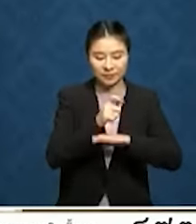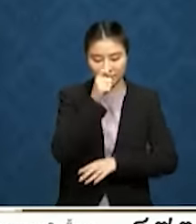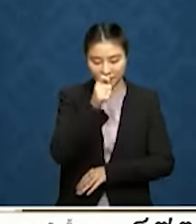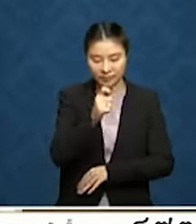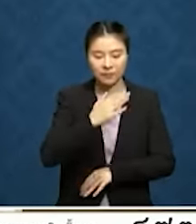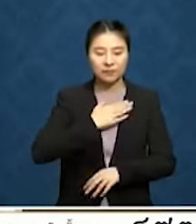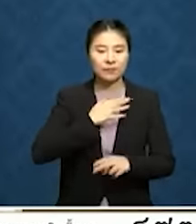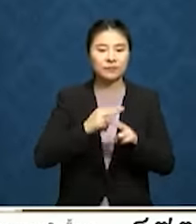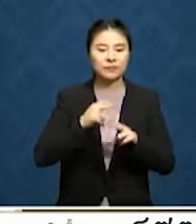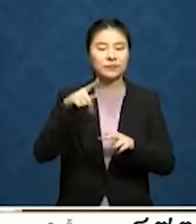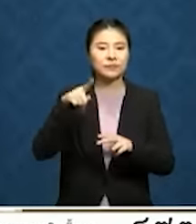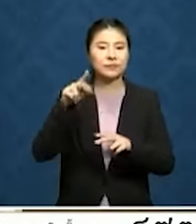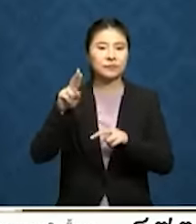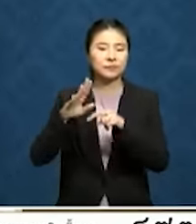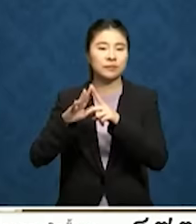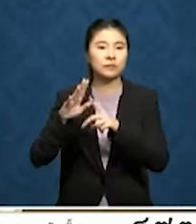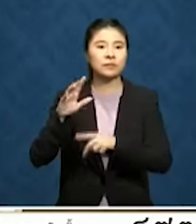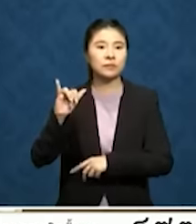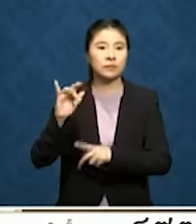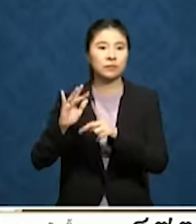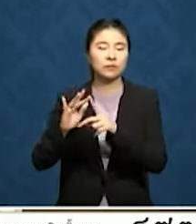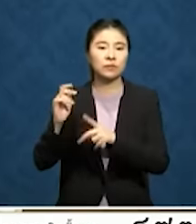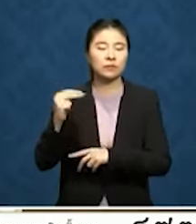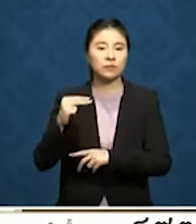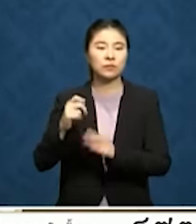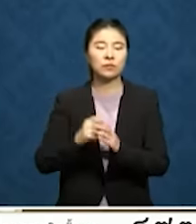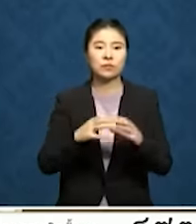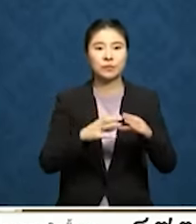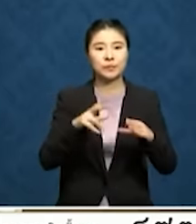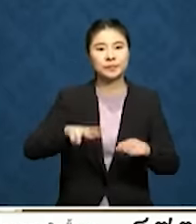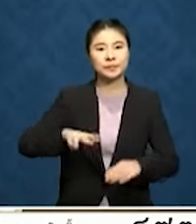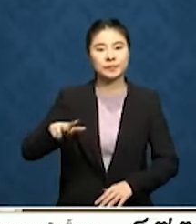ยุทธ์สิริพานิชพรรคเพื่อไทยบัญชีรายชื่อ